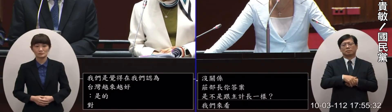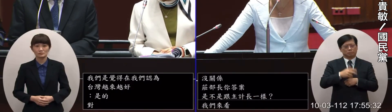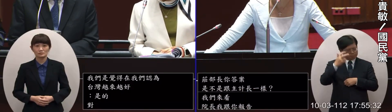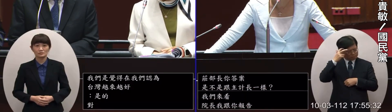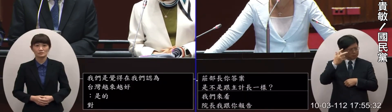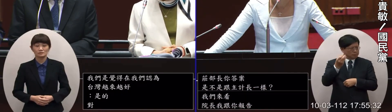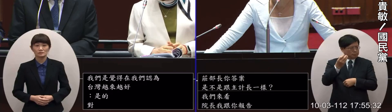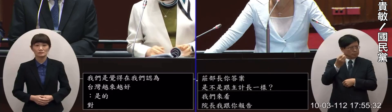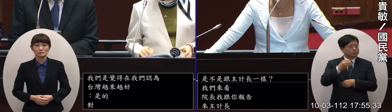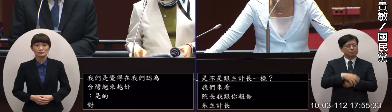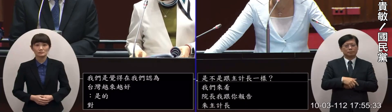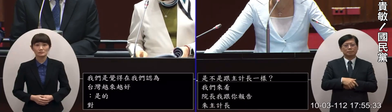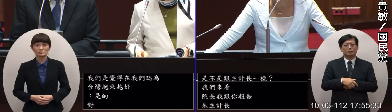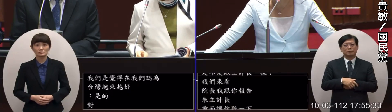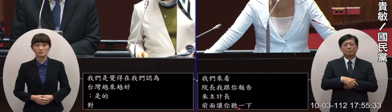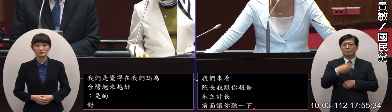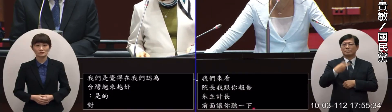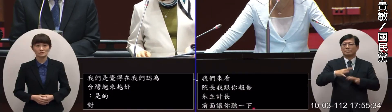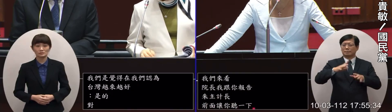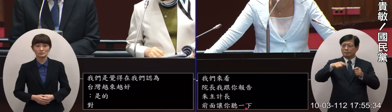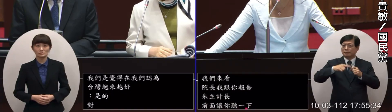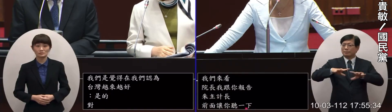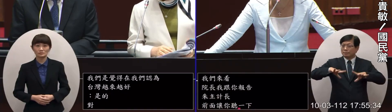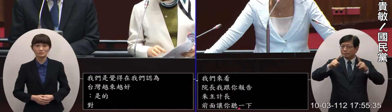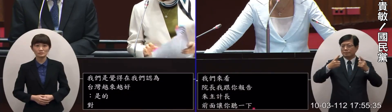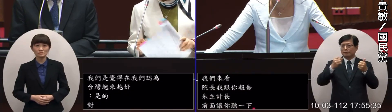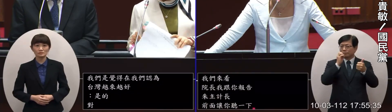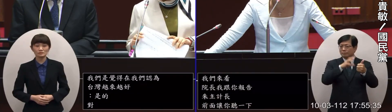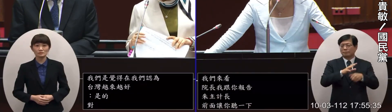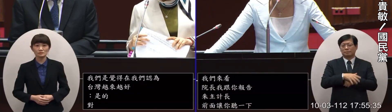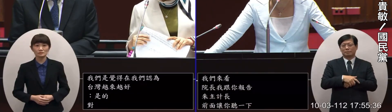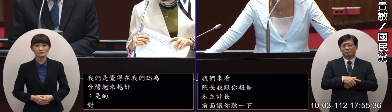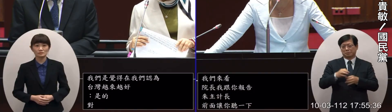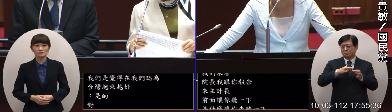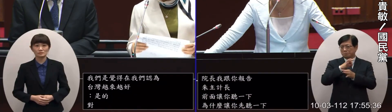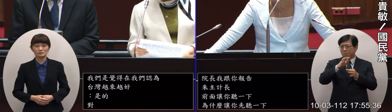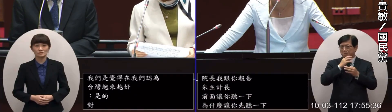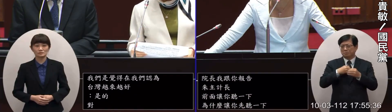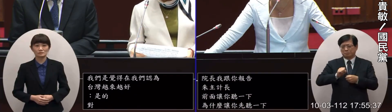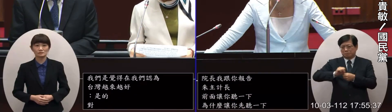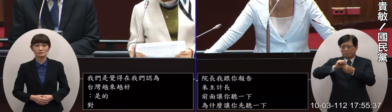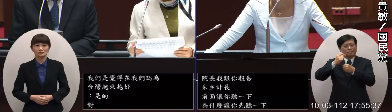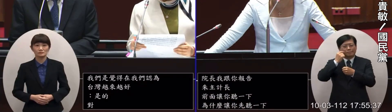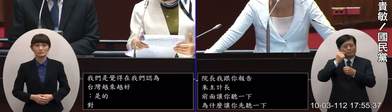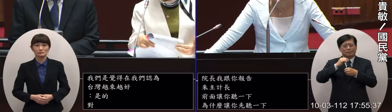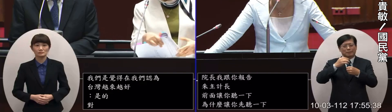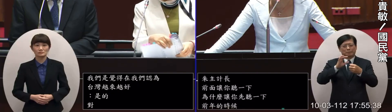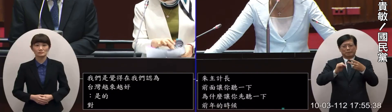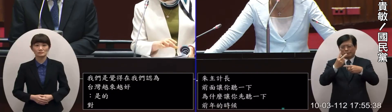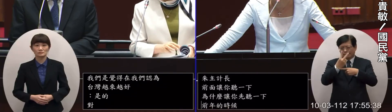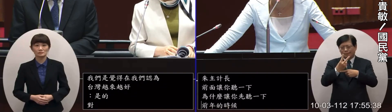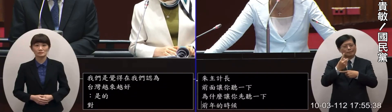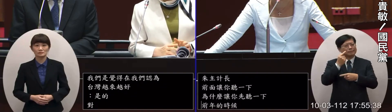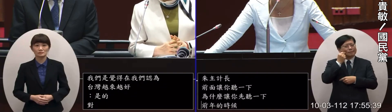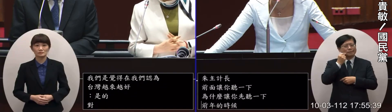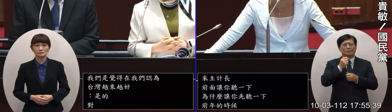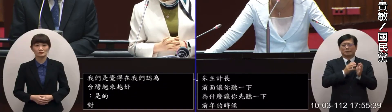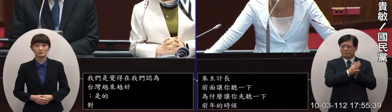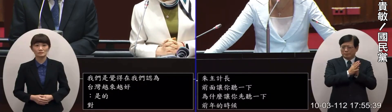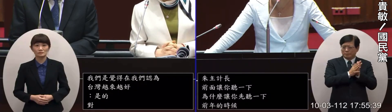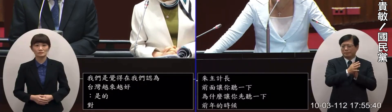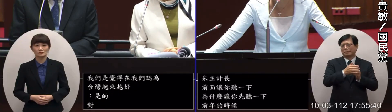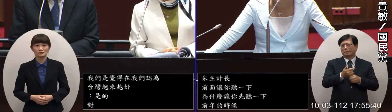了不认。然后在今年年初的时候，我跟他讲说我们的经济成长没有办法保二，我拜托他，恳求